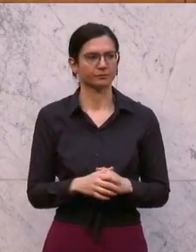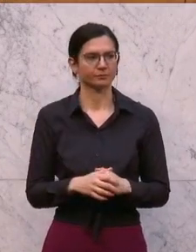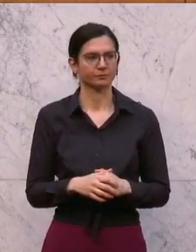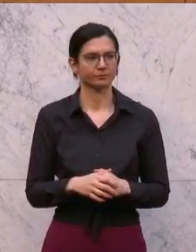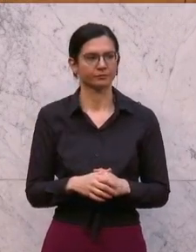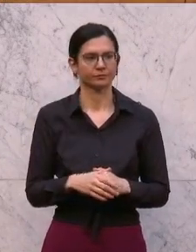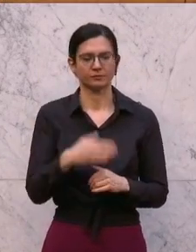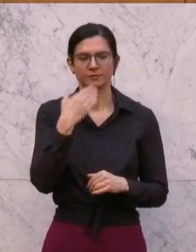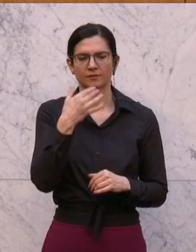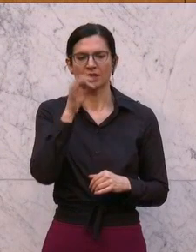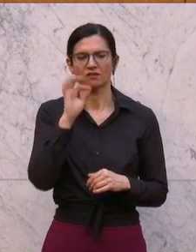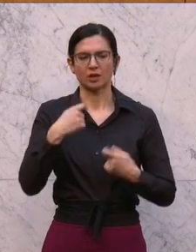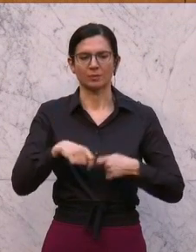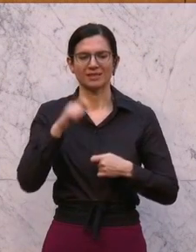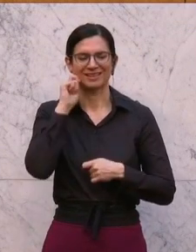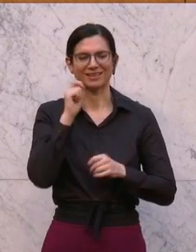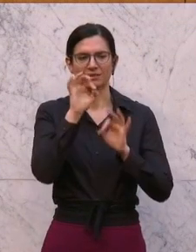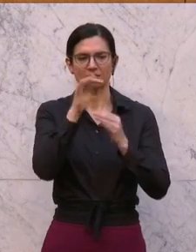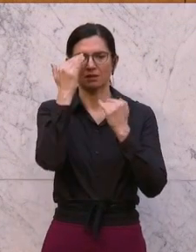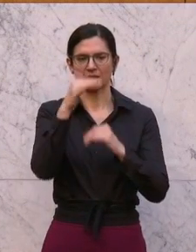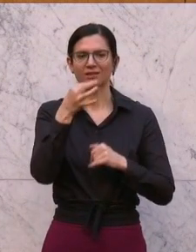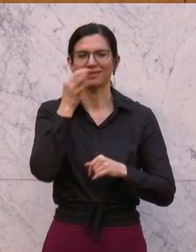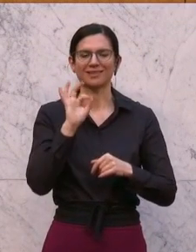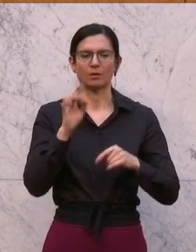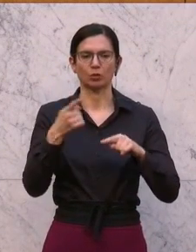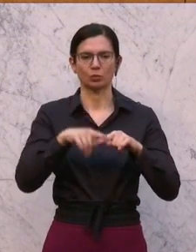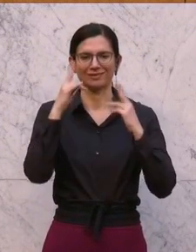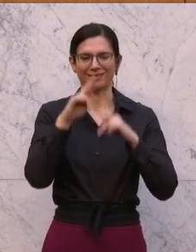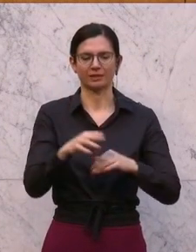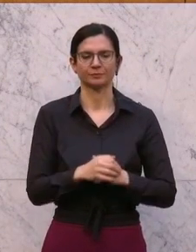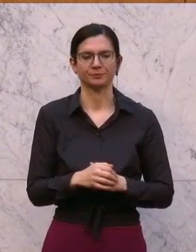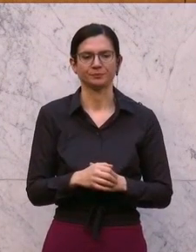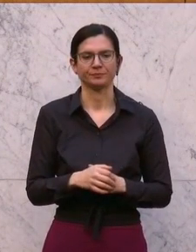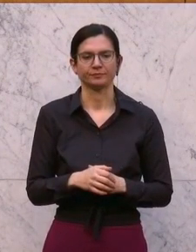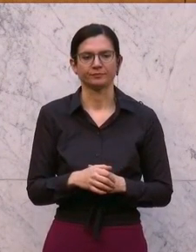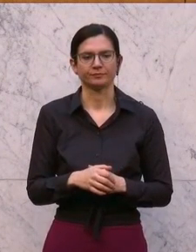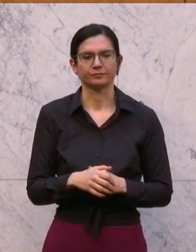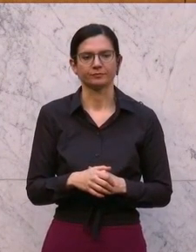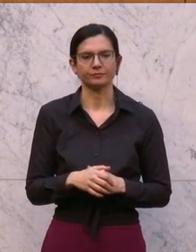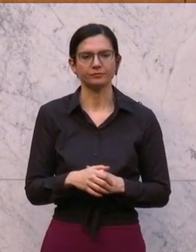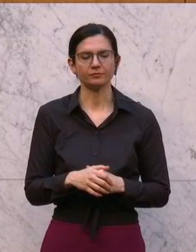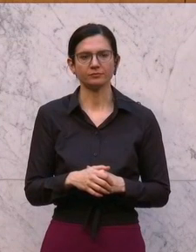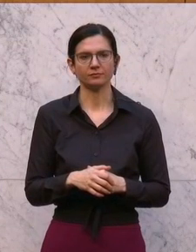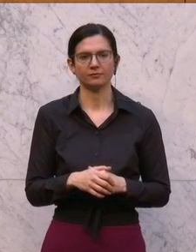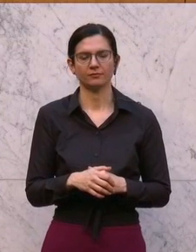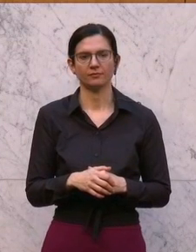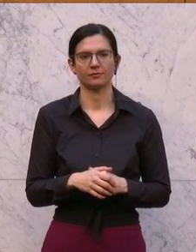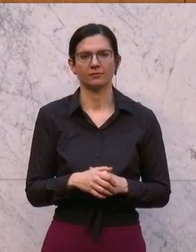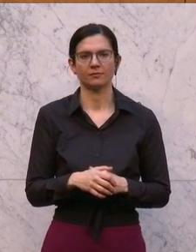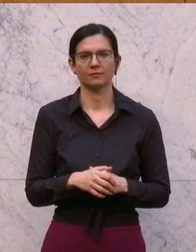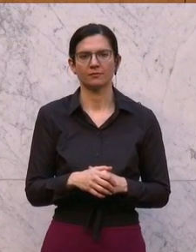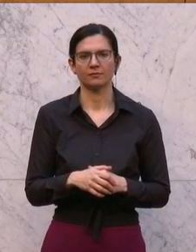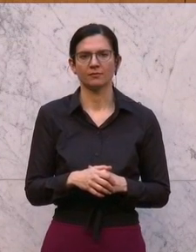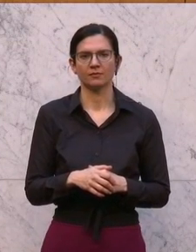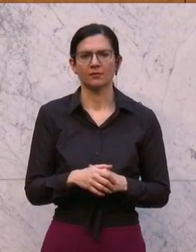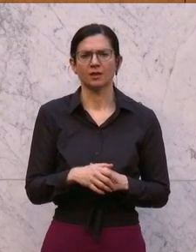Ja, danke, Frau Präsidentin, meine sehr geehrten Damen und Herren. Wenn man die Menschen fragt, wie Politik